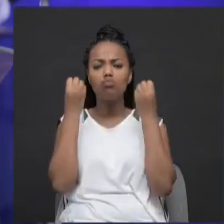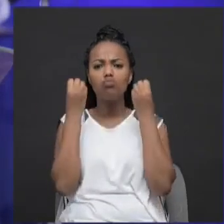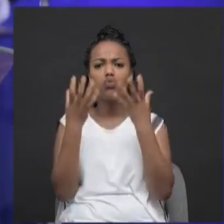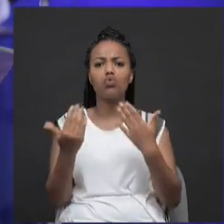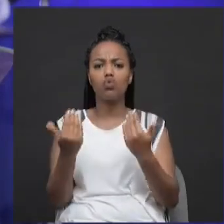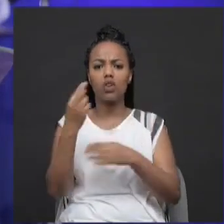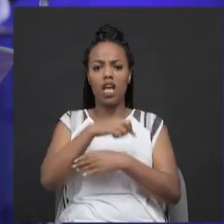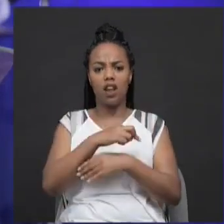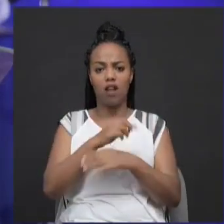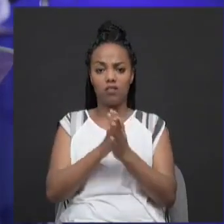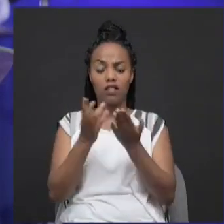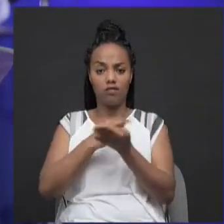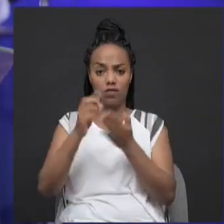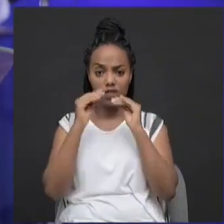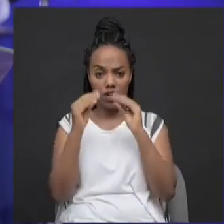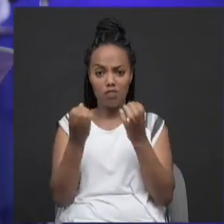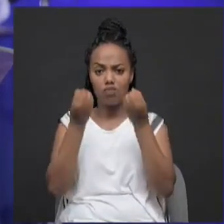ማለት ብዙ ቀን